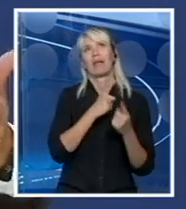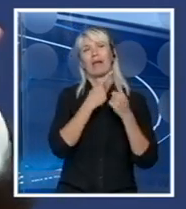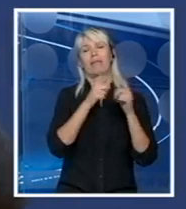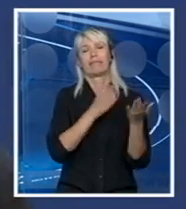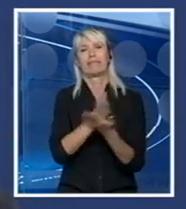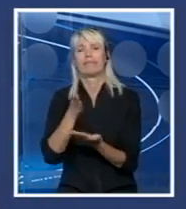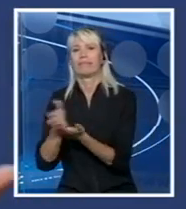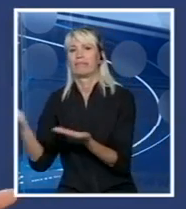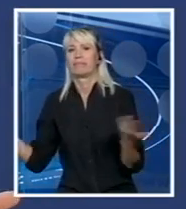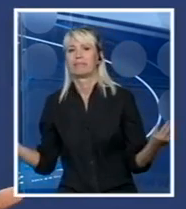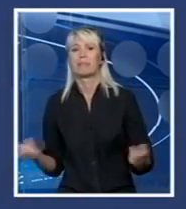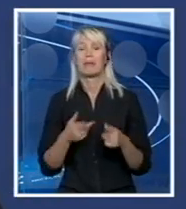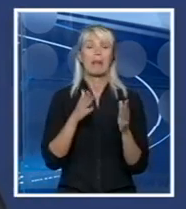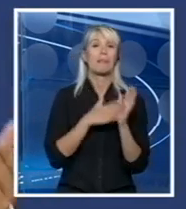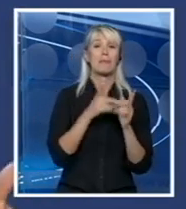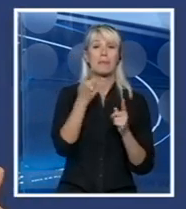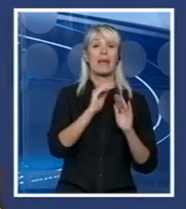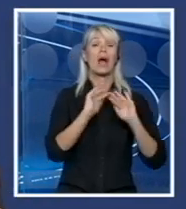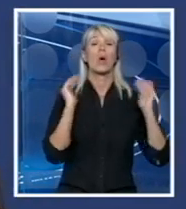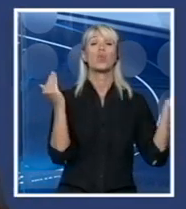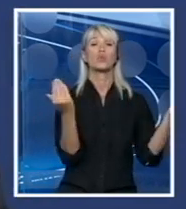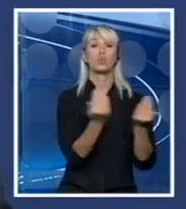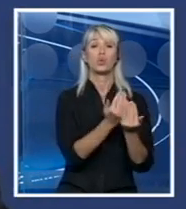kvadrata učionice, imate odeljenje od 19 đaka, pa vi ga ne delite.